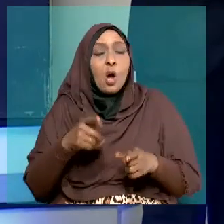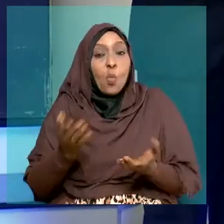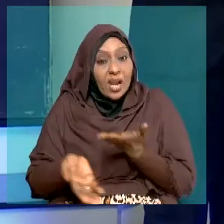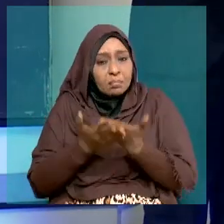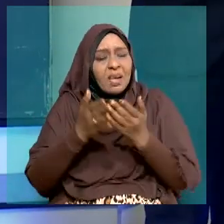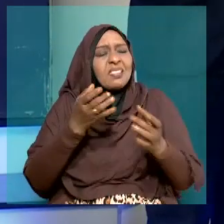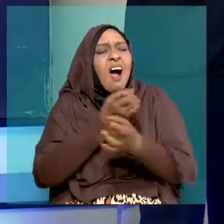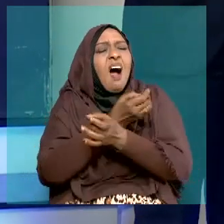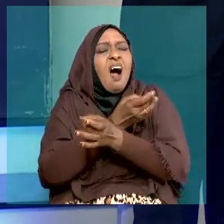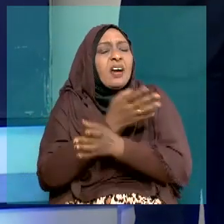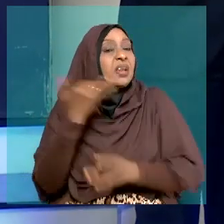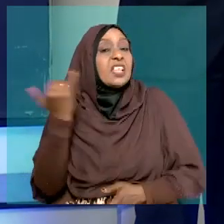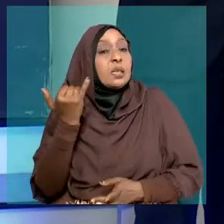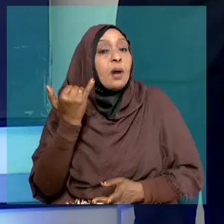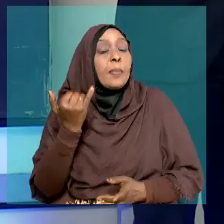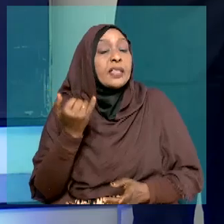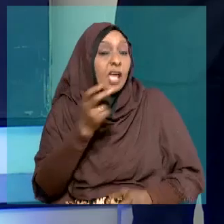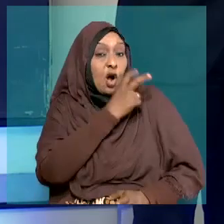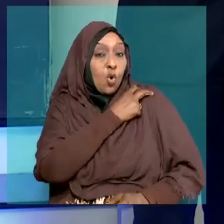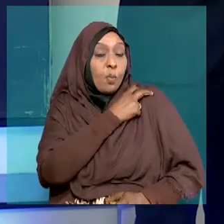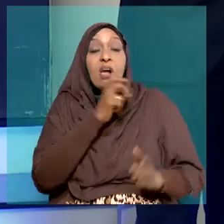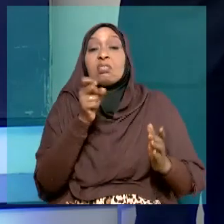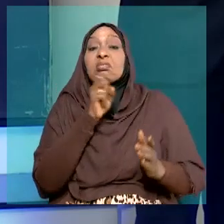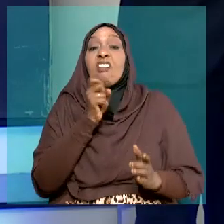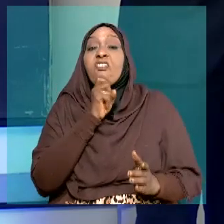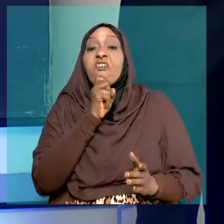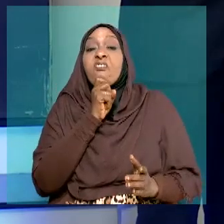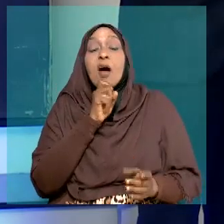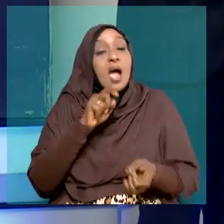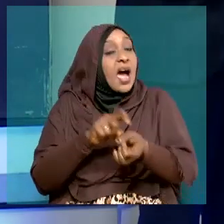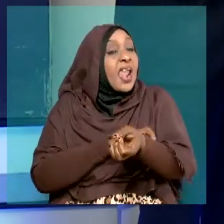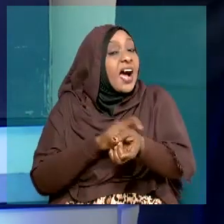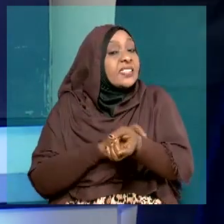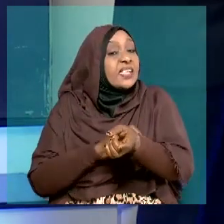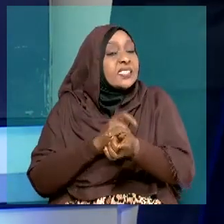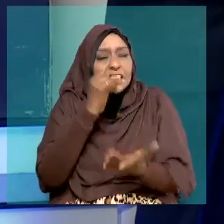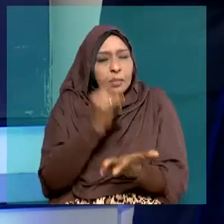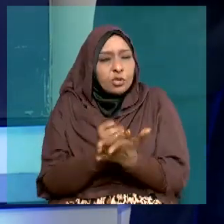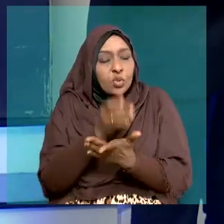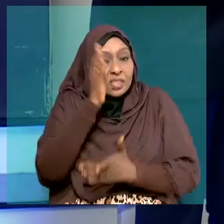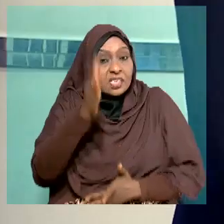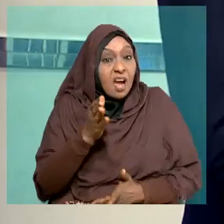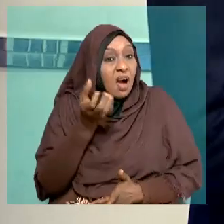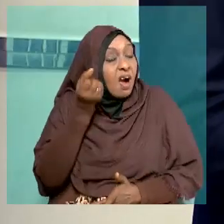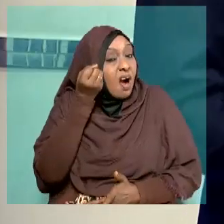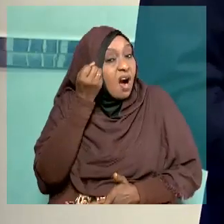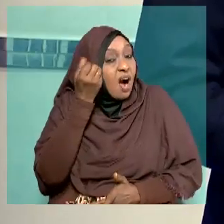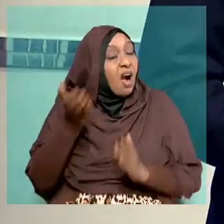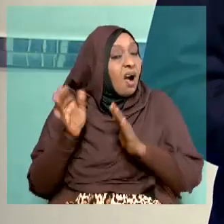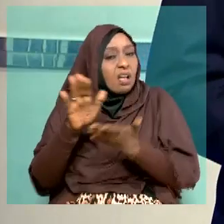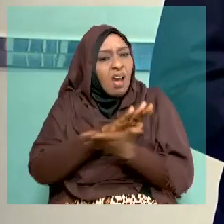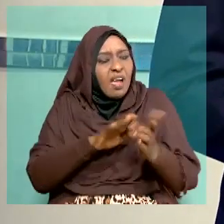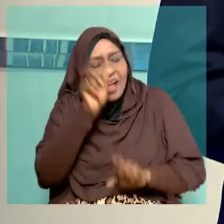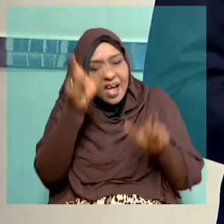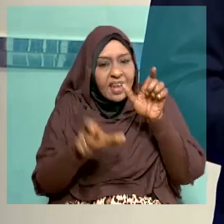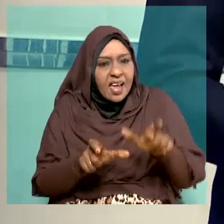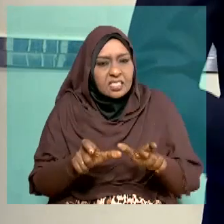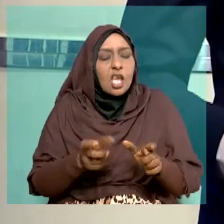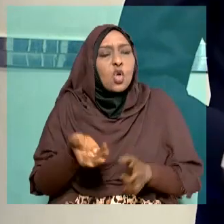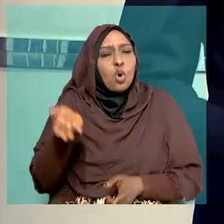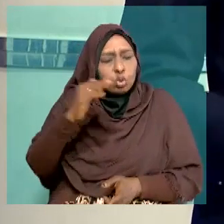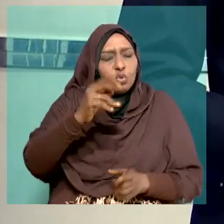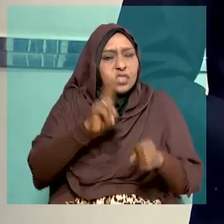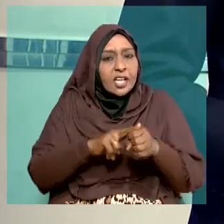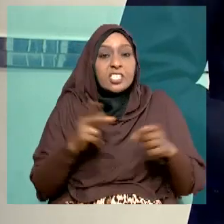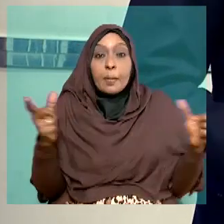الحكومة بسبب ضعف حساسية بعض المسؤولين تجاه قضايا الناس. يضيف الكاتب أيضا: